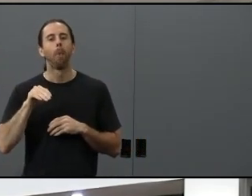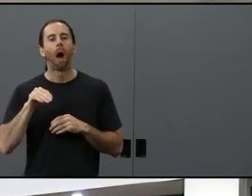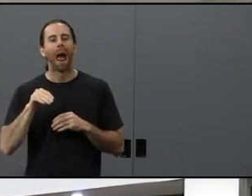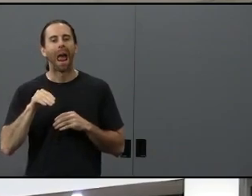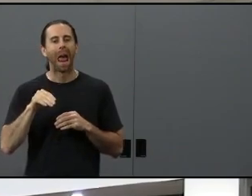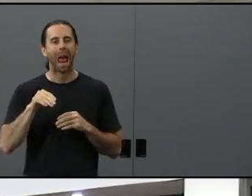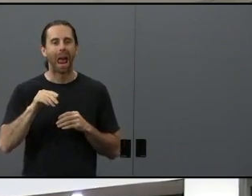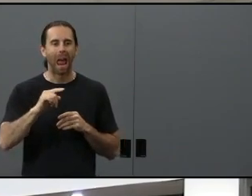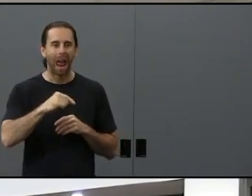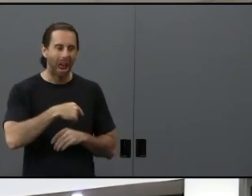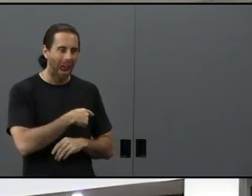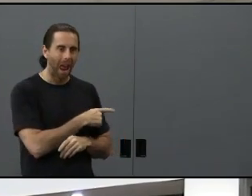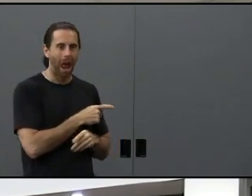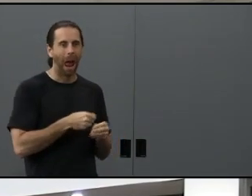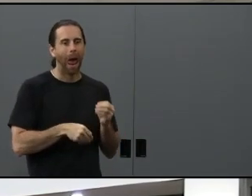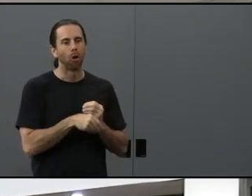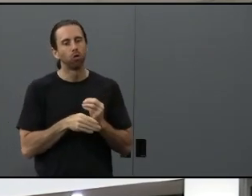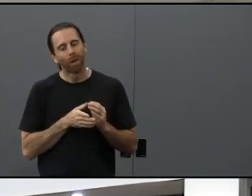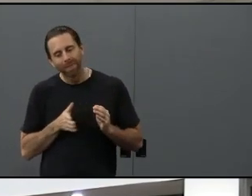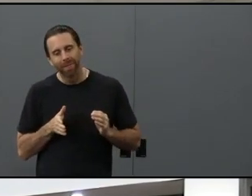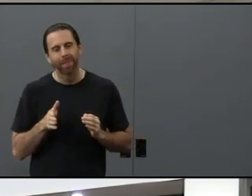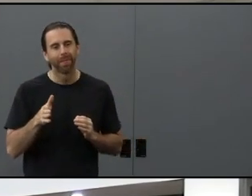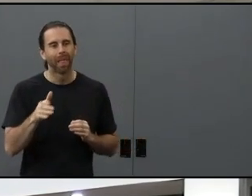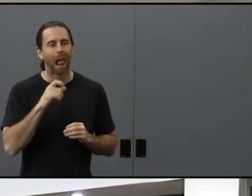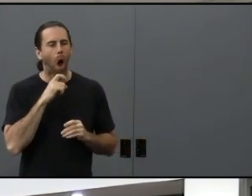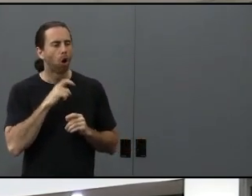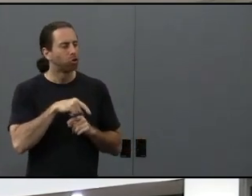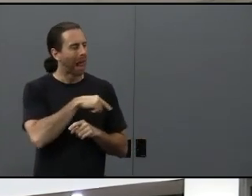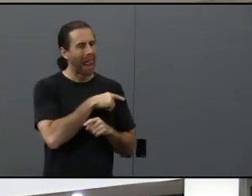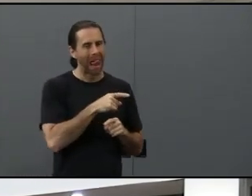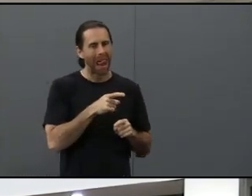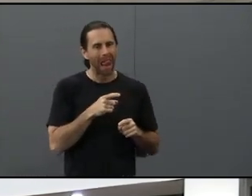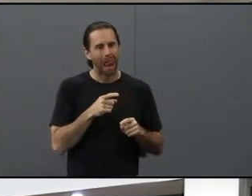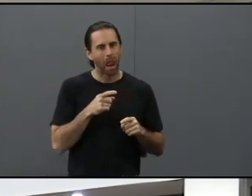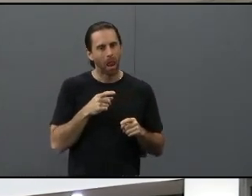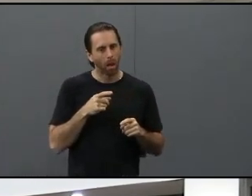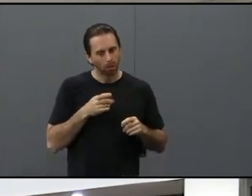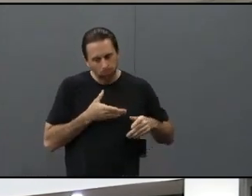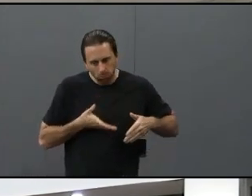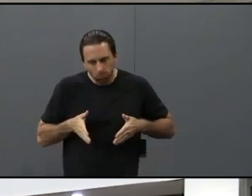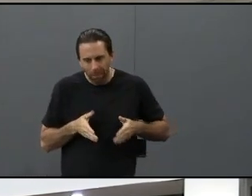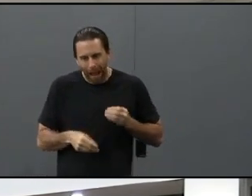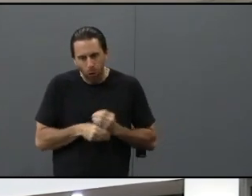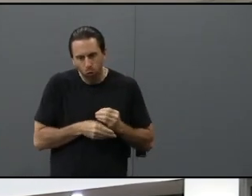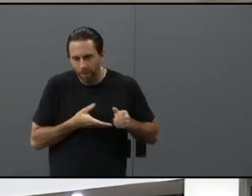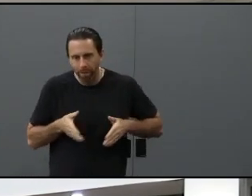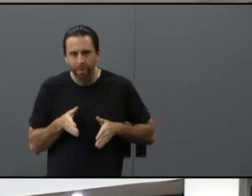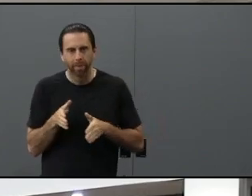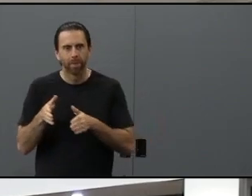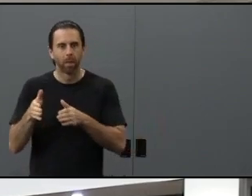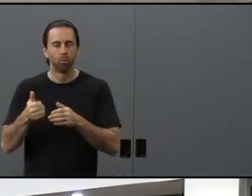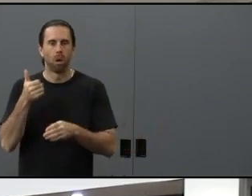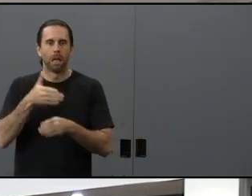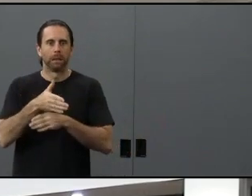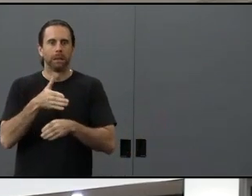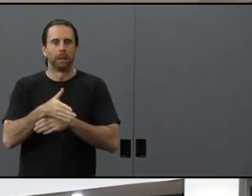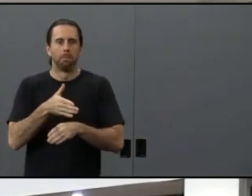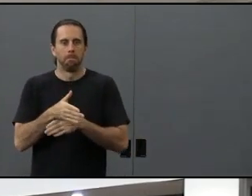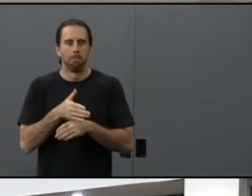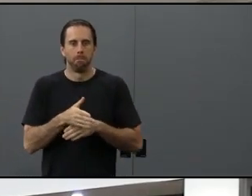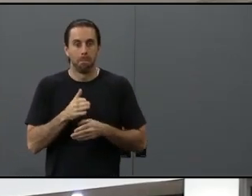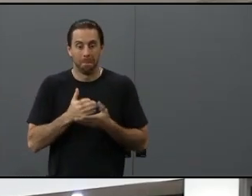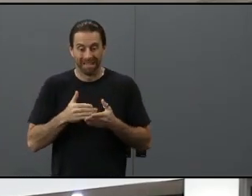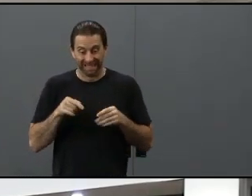trouve h h pas la Rochelle euh ben je ouais oui ben bref c'est celle-là ça serait exact pierre plus accessible parce c'est cette partie